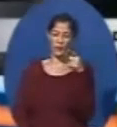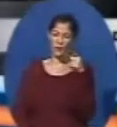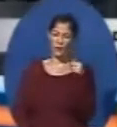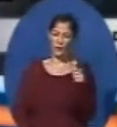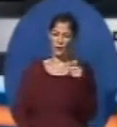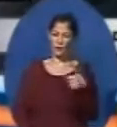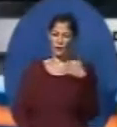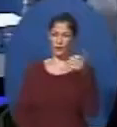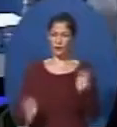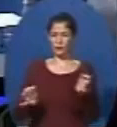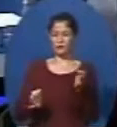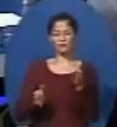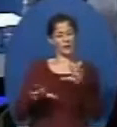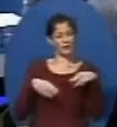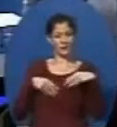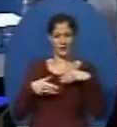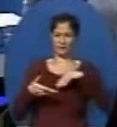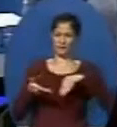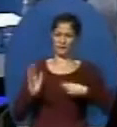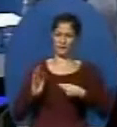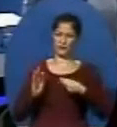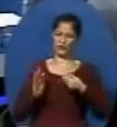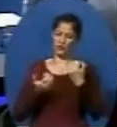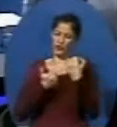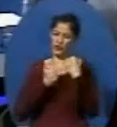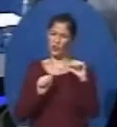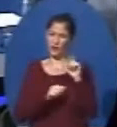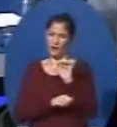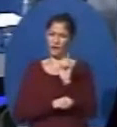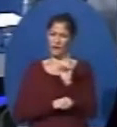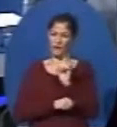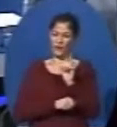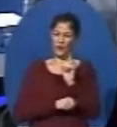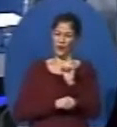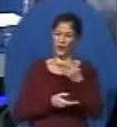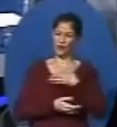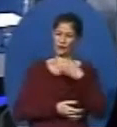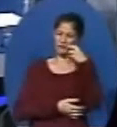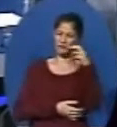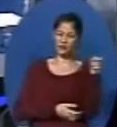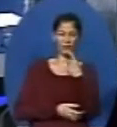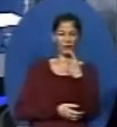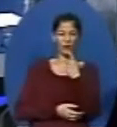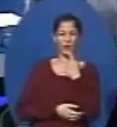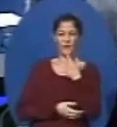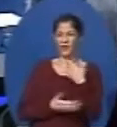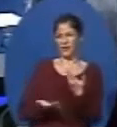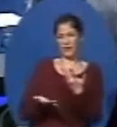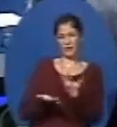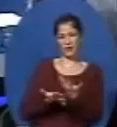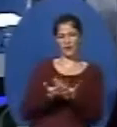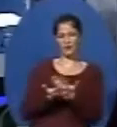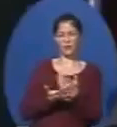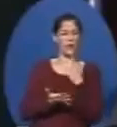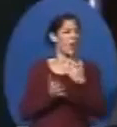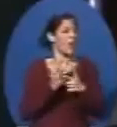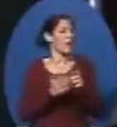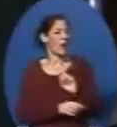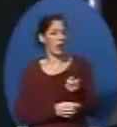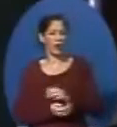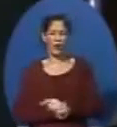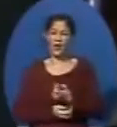ייתן חנינה. קודם כל צריך המלצה של מחלקת החנינות במשרד המשפטים, ולא תהיה המלצה כזאת. למה שלא תהיה המלצה? למה שלא תהיה המלצה? כי אין למוזג